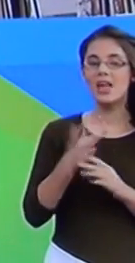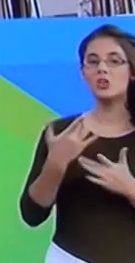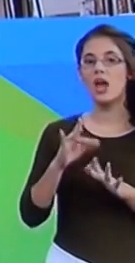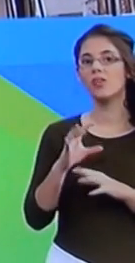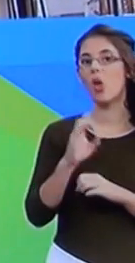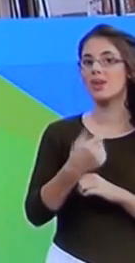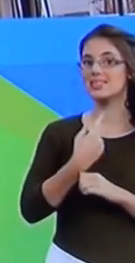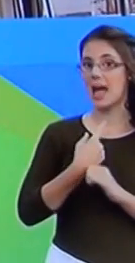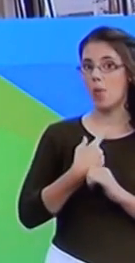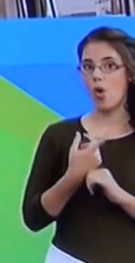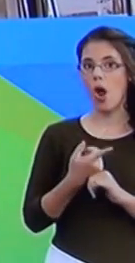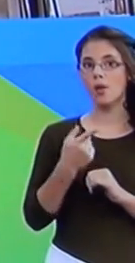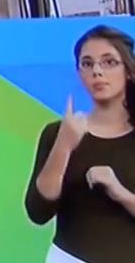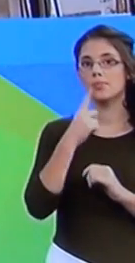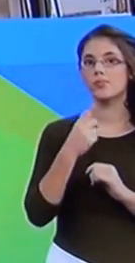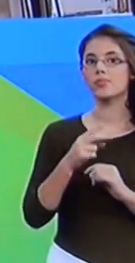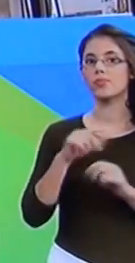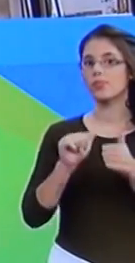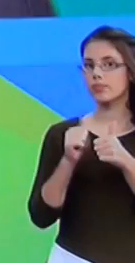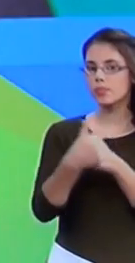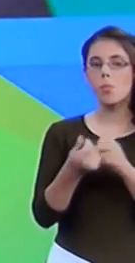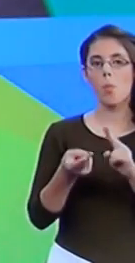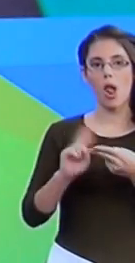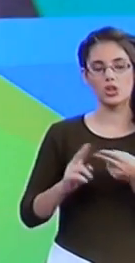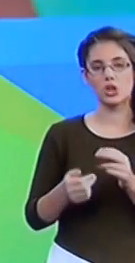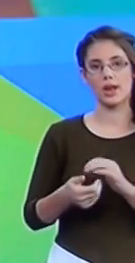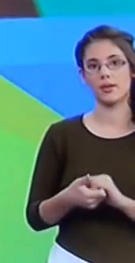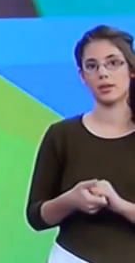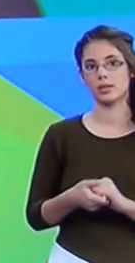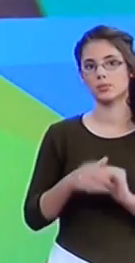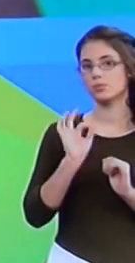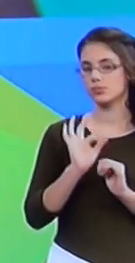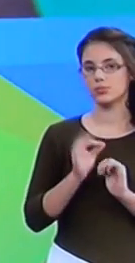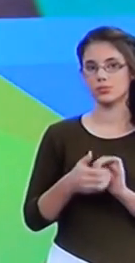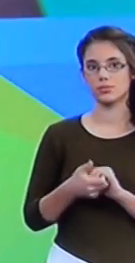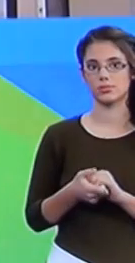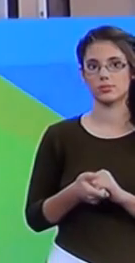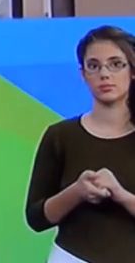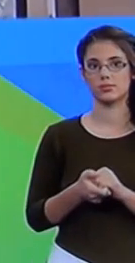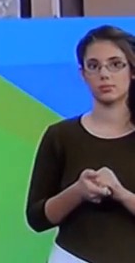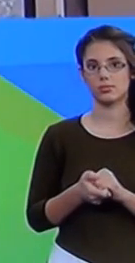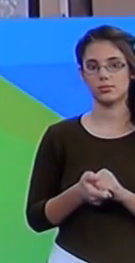tartózkodik számunkra. Ezzel tudjuk elkerülni a baleseteket is. De jó.